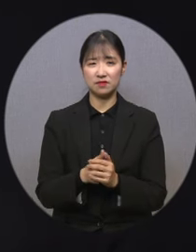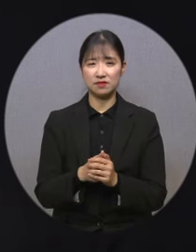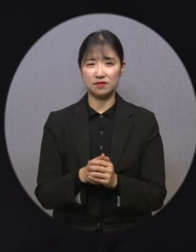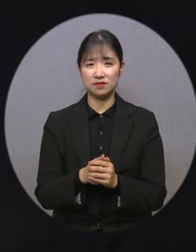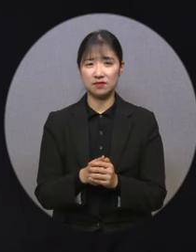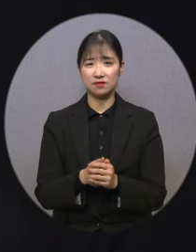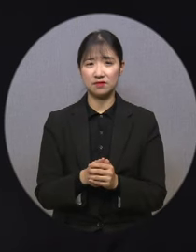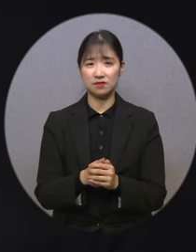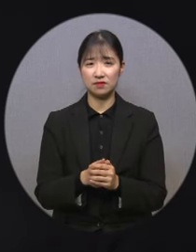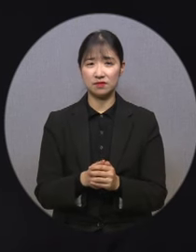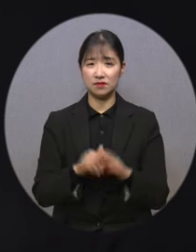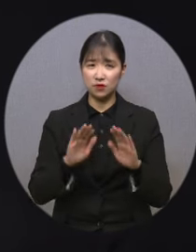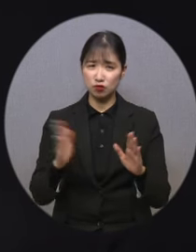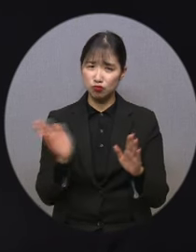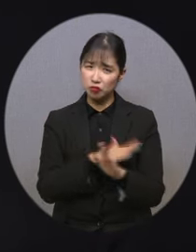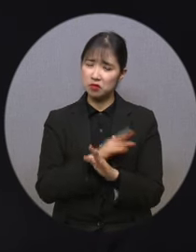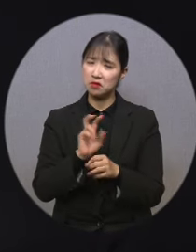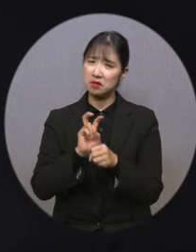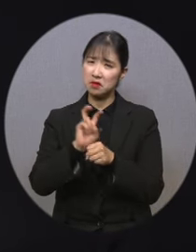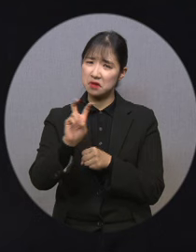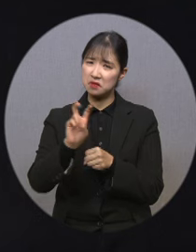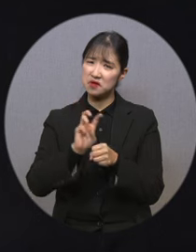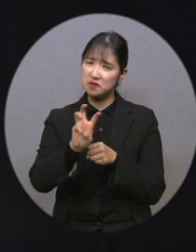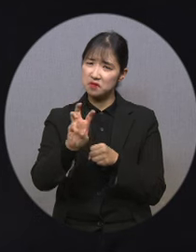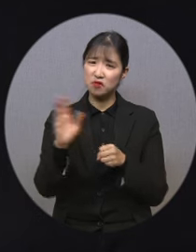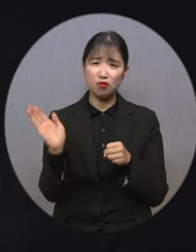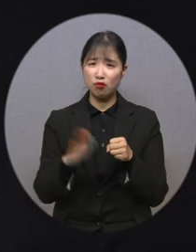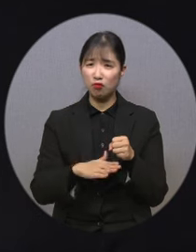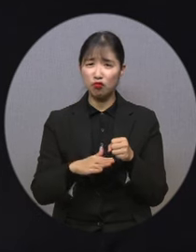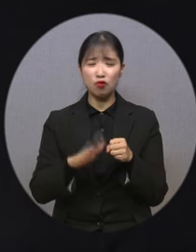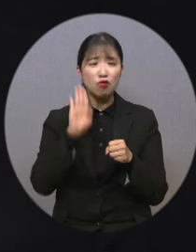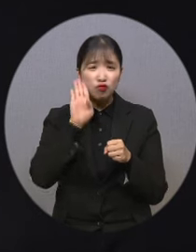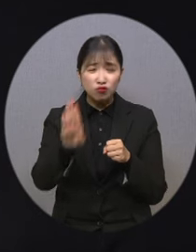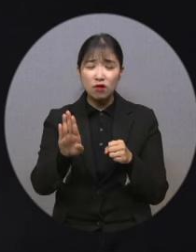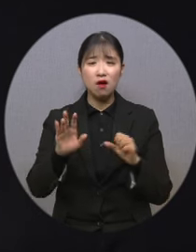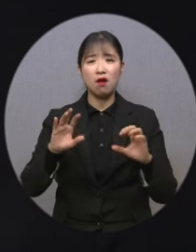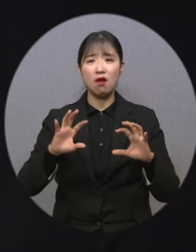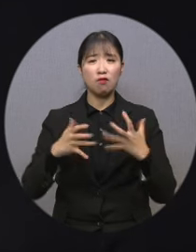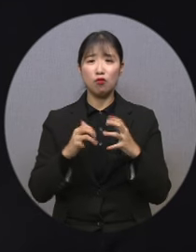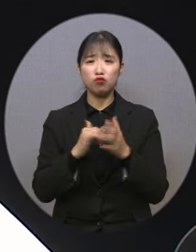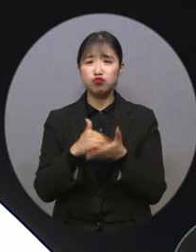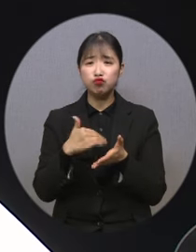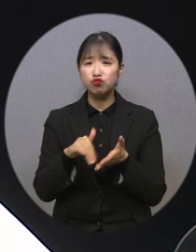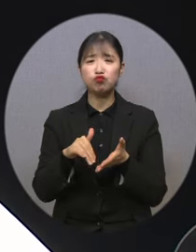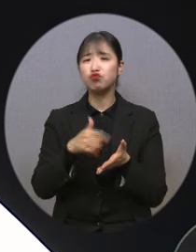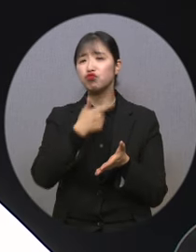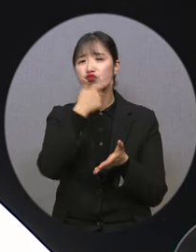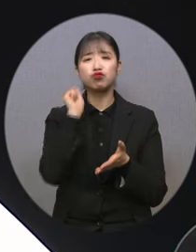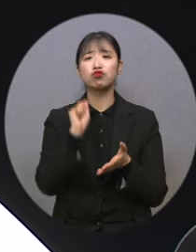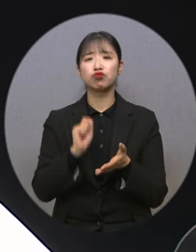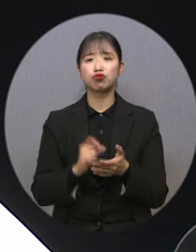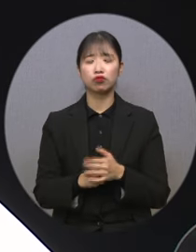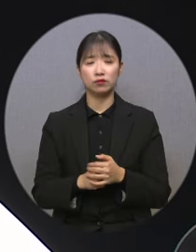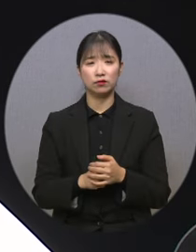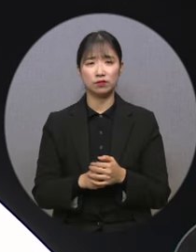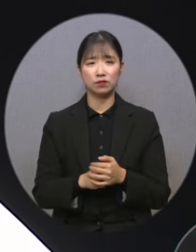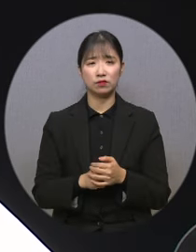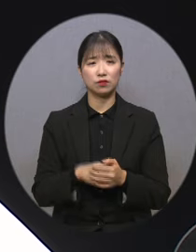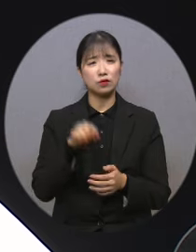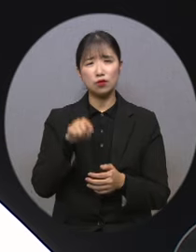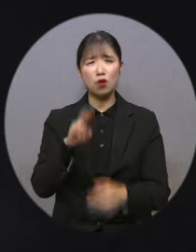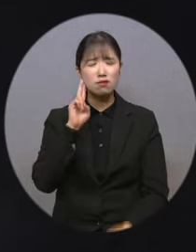이 지금부터 하니 30년 후에는 인구가 사라집니다 예 그러면 이것을